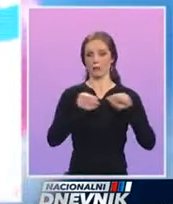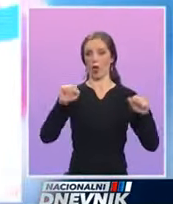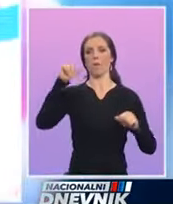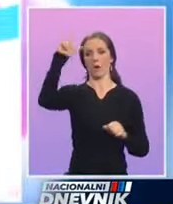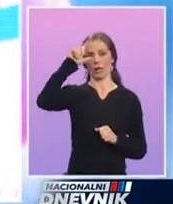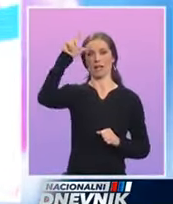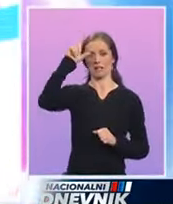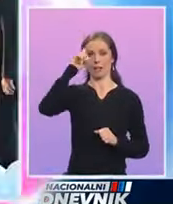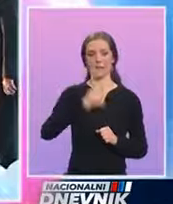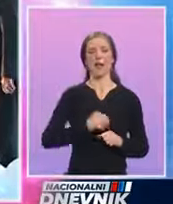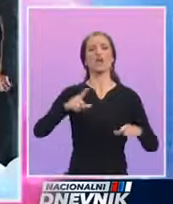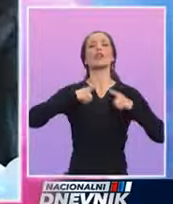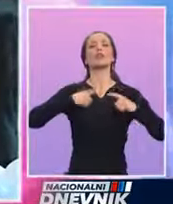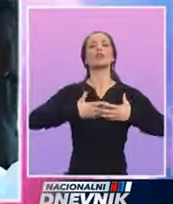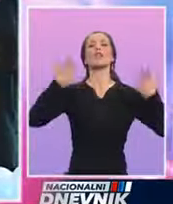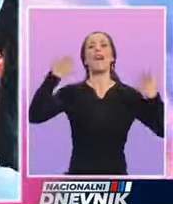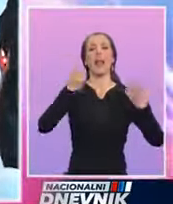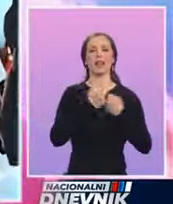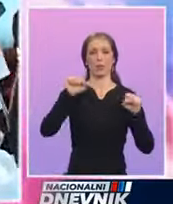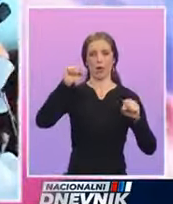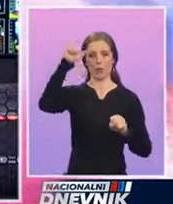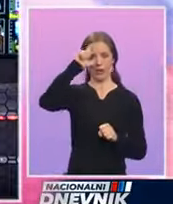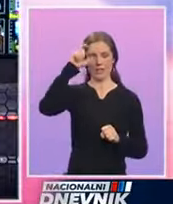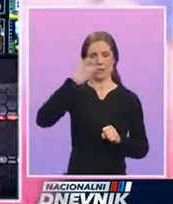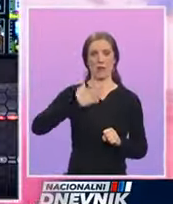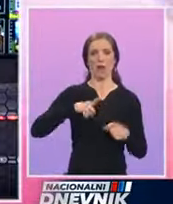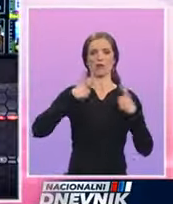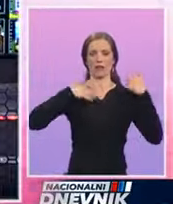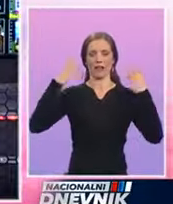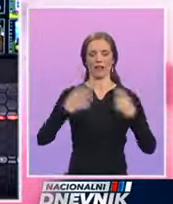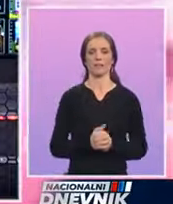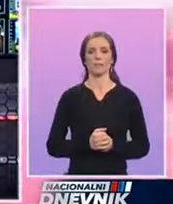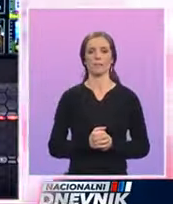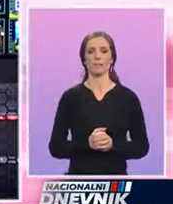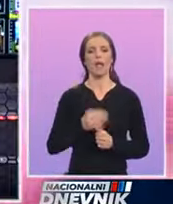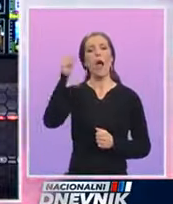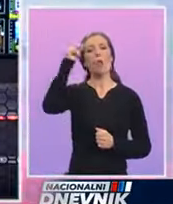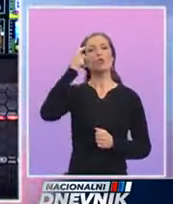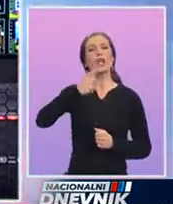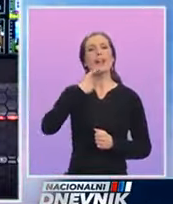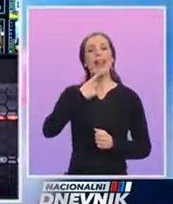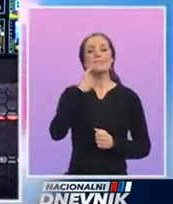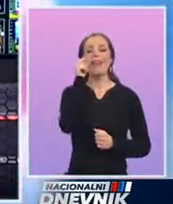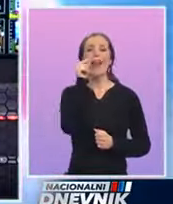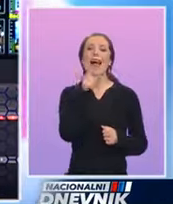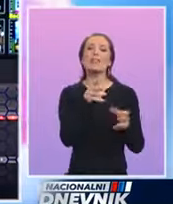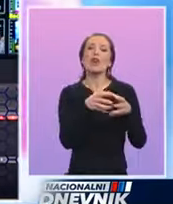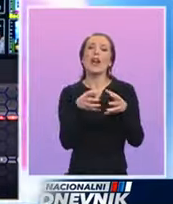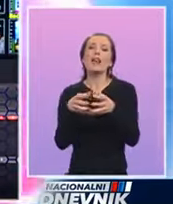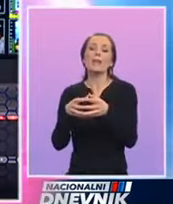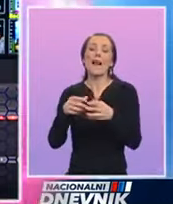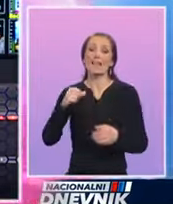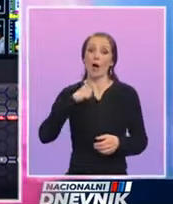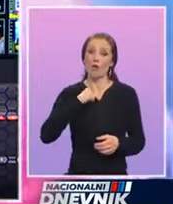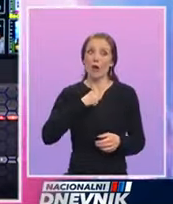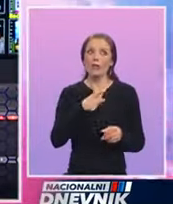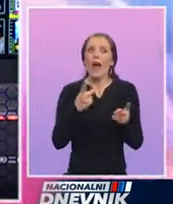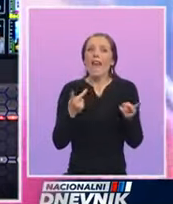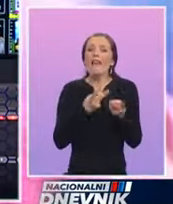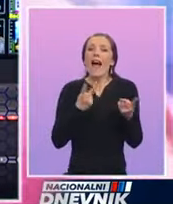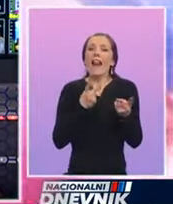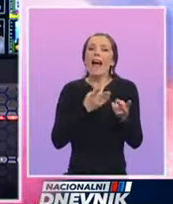Srbije. Živela slobodna Srbija. Živeli. Učenje jezika nacionalnih manjina u Vojvodini je najlakši i